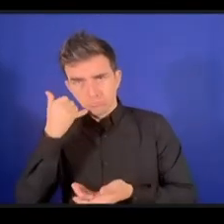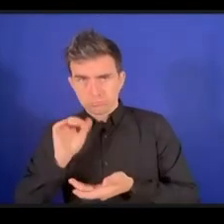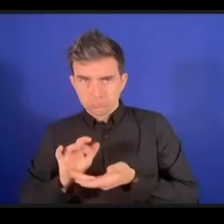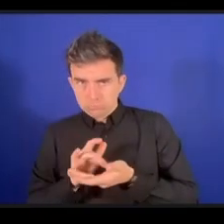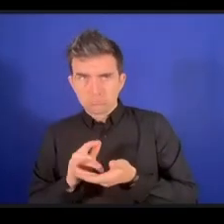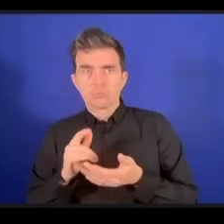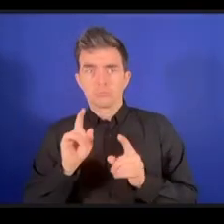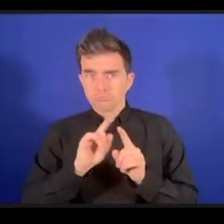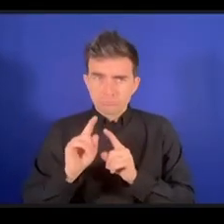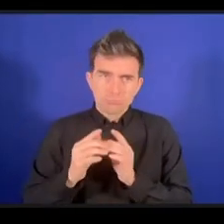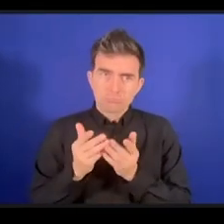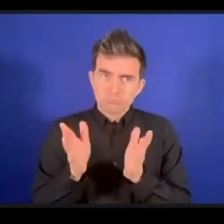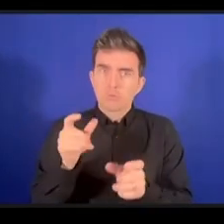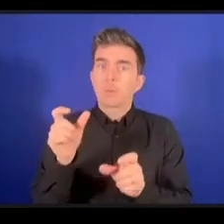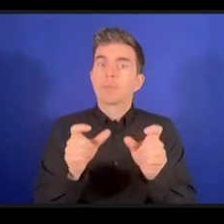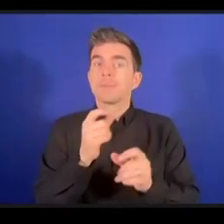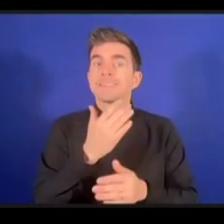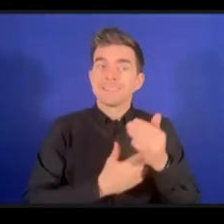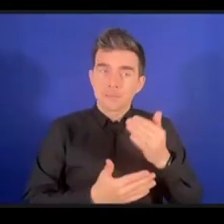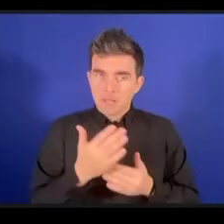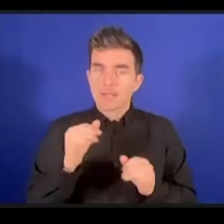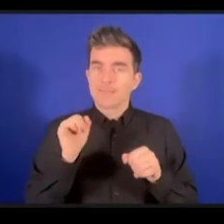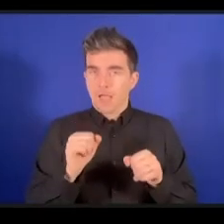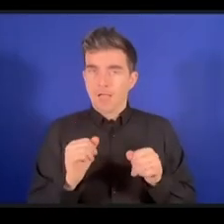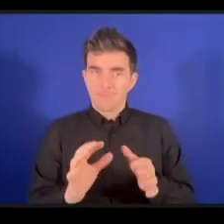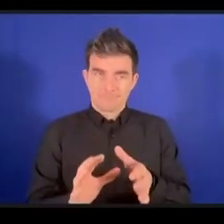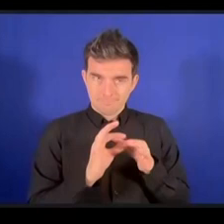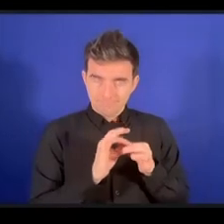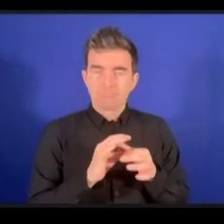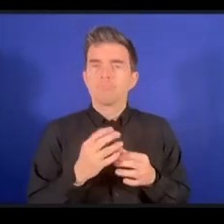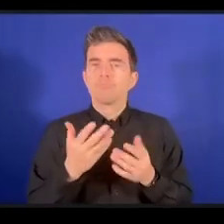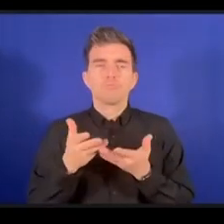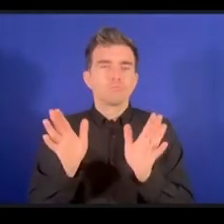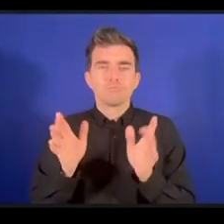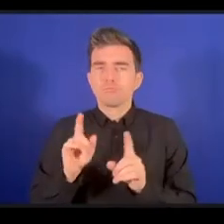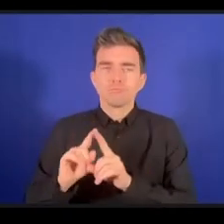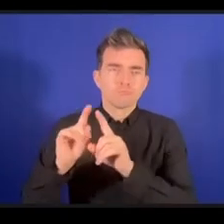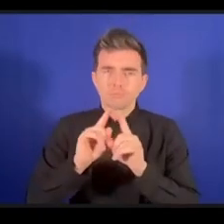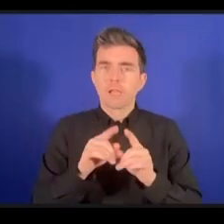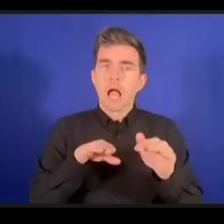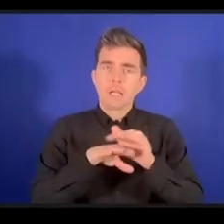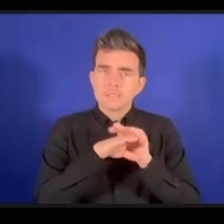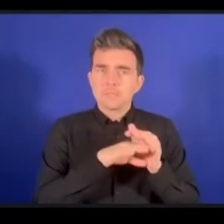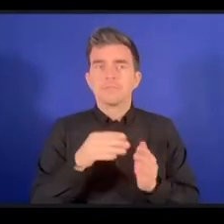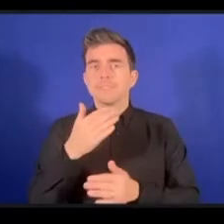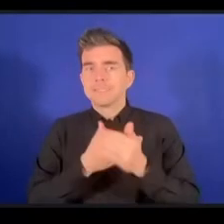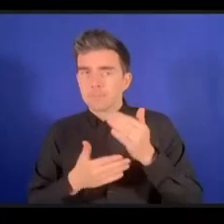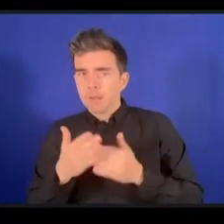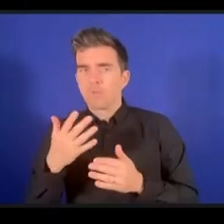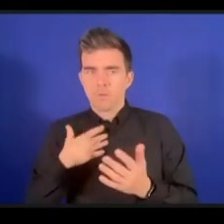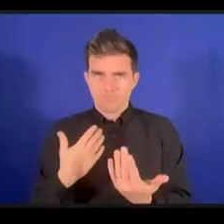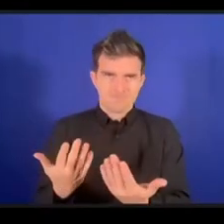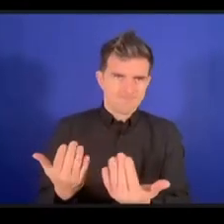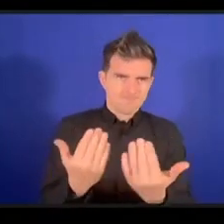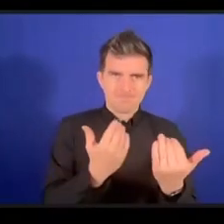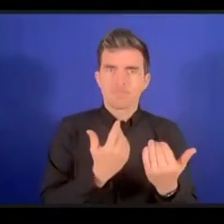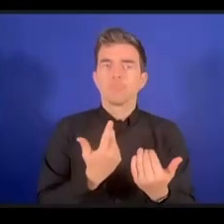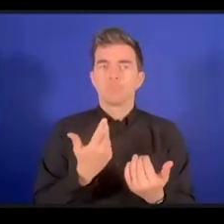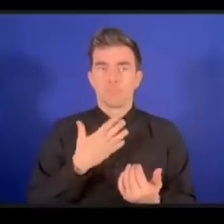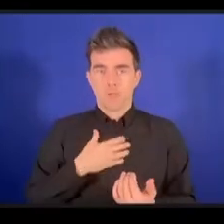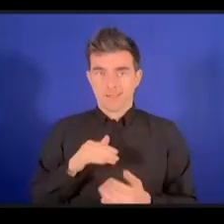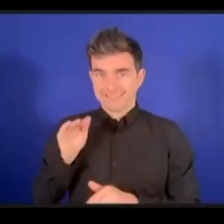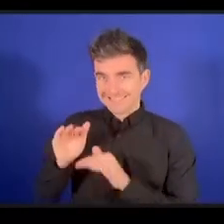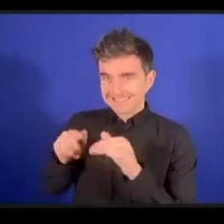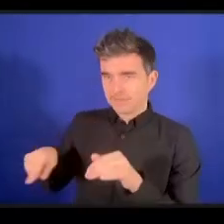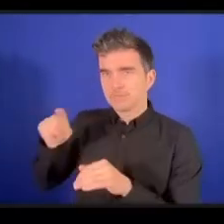个动态联盟呢，也鼓励广大的开发者按照我们的这些有助于残障人士的标准去